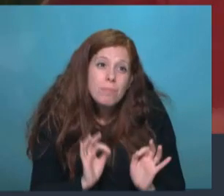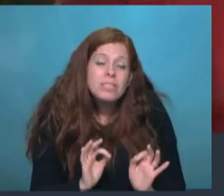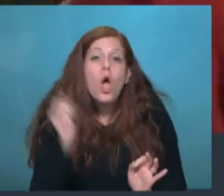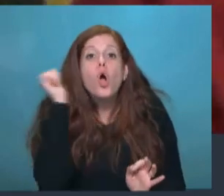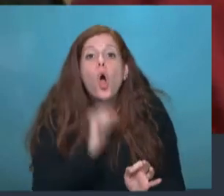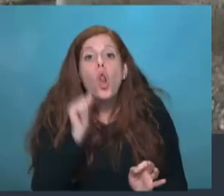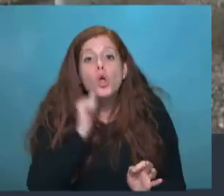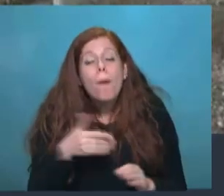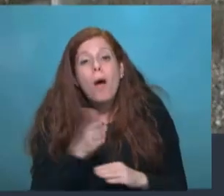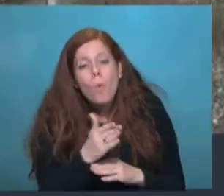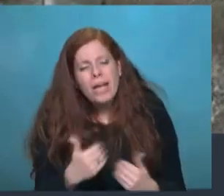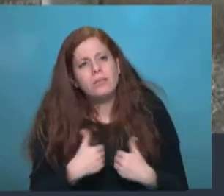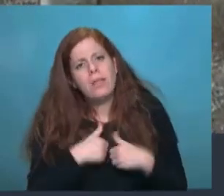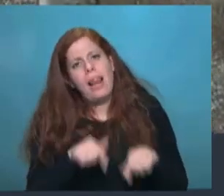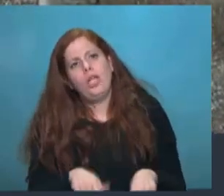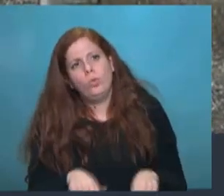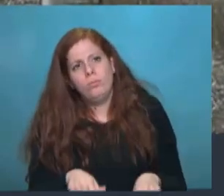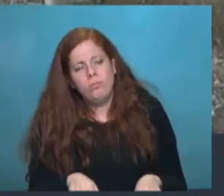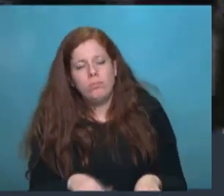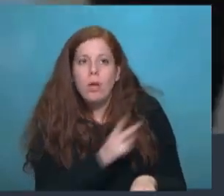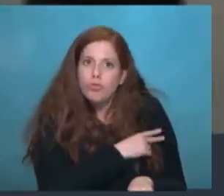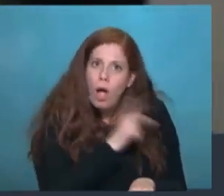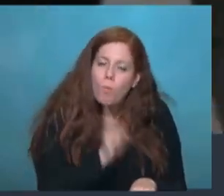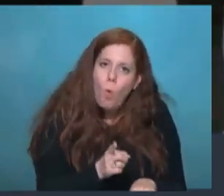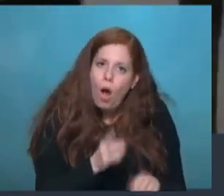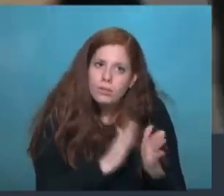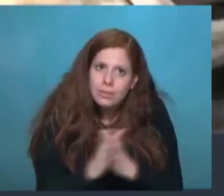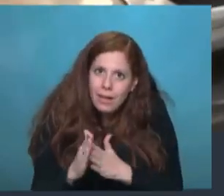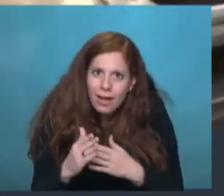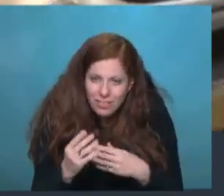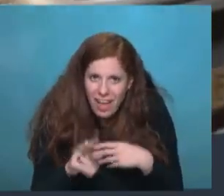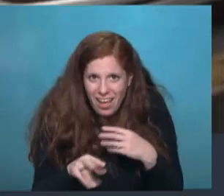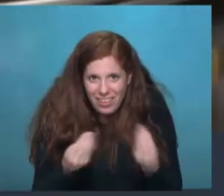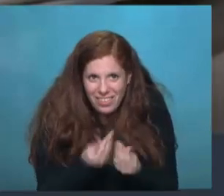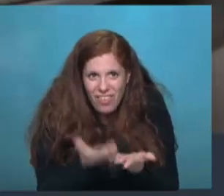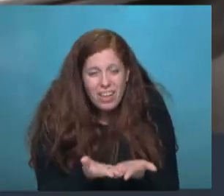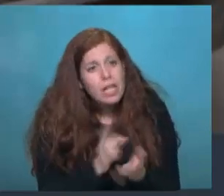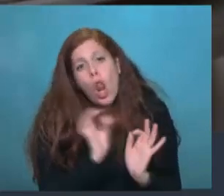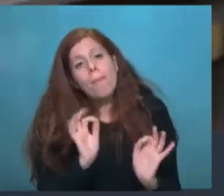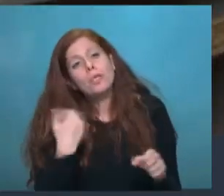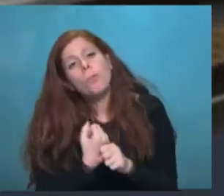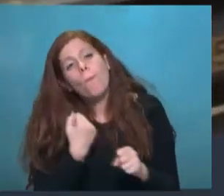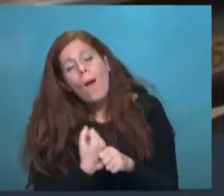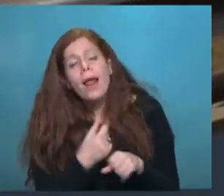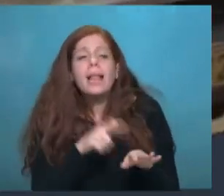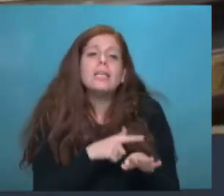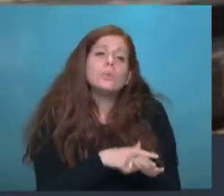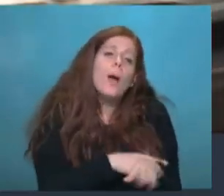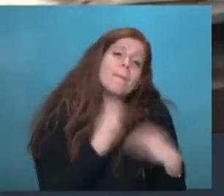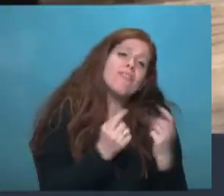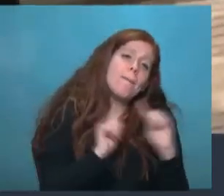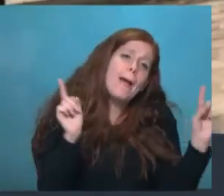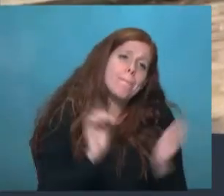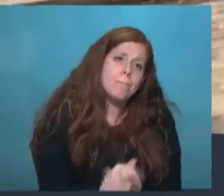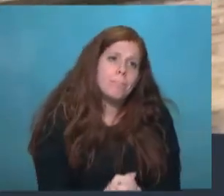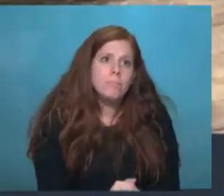כל יום הווייז מכוון אלינו. המשטרה שאמורה לאכוף את העניין, לא ממש פועלת ועסוקה בדברים אחרים.